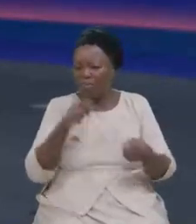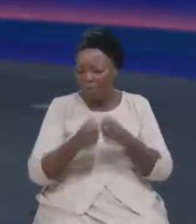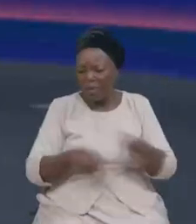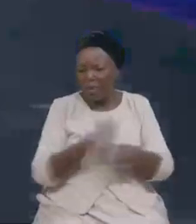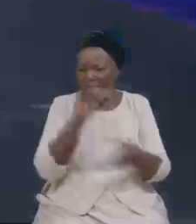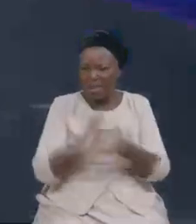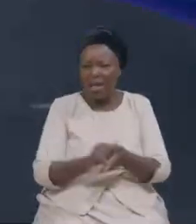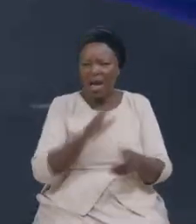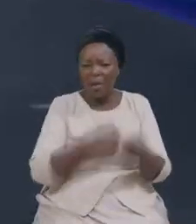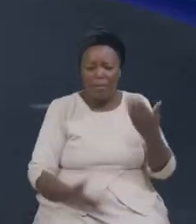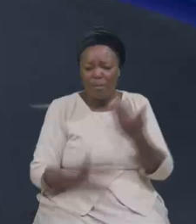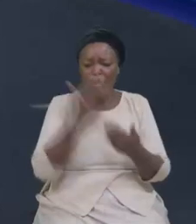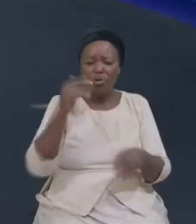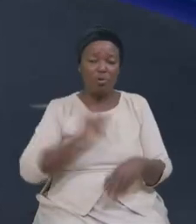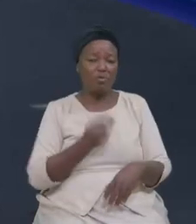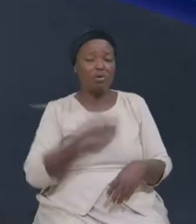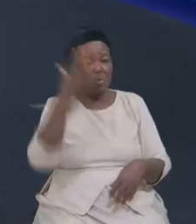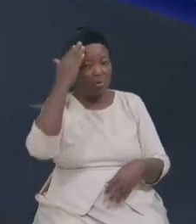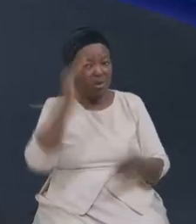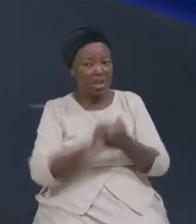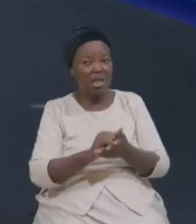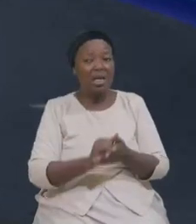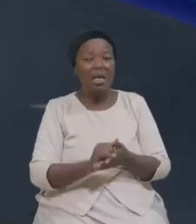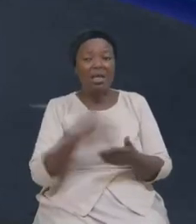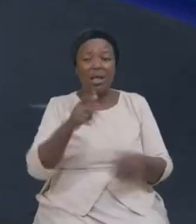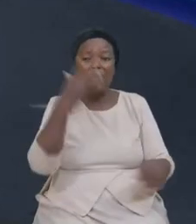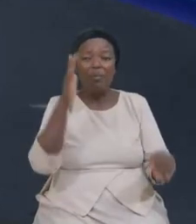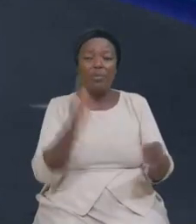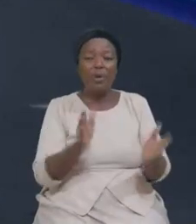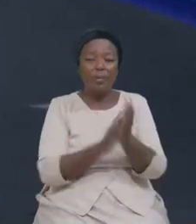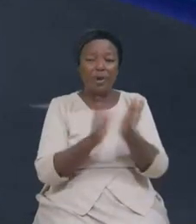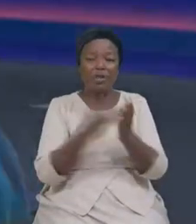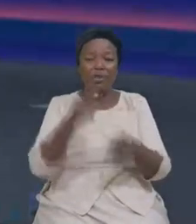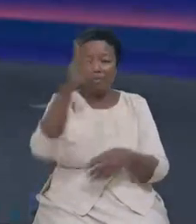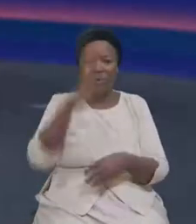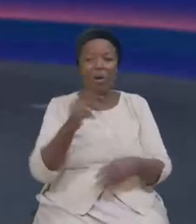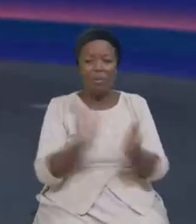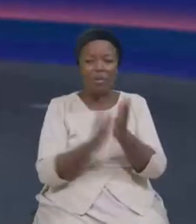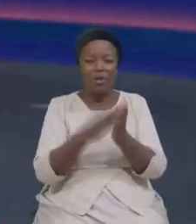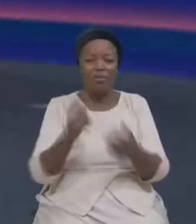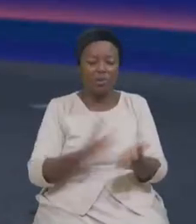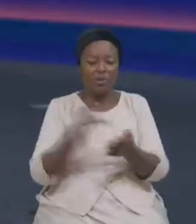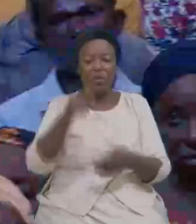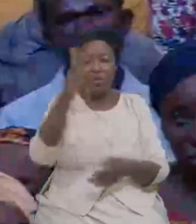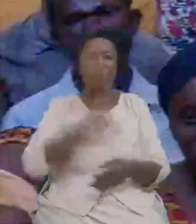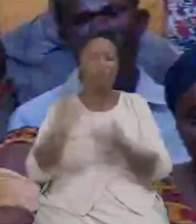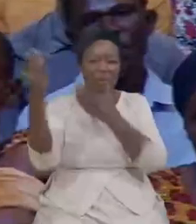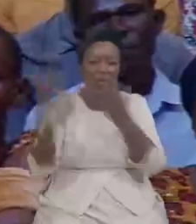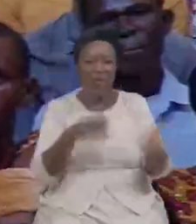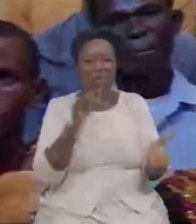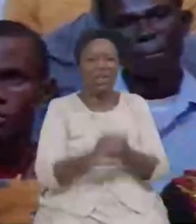savons pas que la louange de Dieu, la louange de la gloire de Dieu apporte la solution. Alors je veux vous